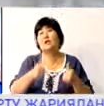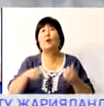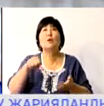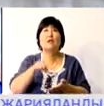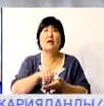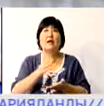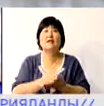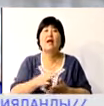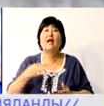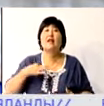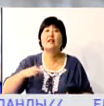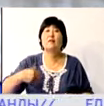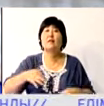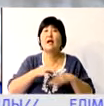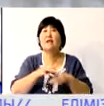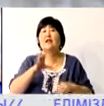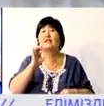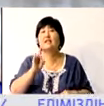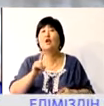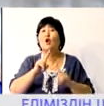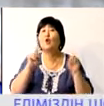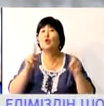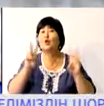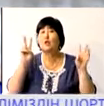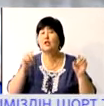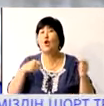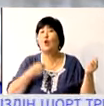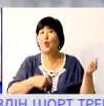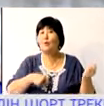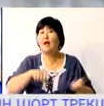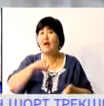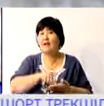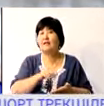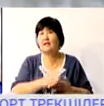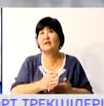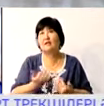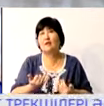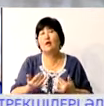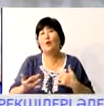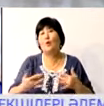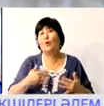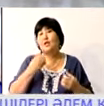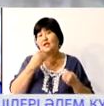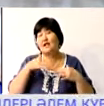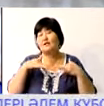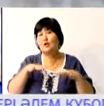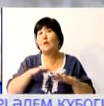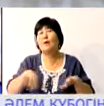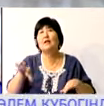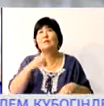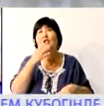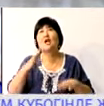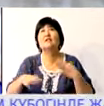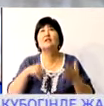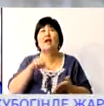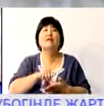қатысып отырмын. Немеремді әкеп отырмын Сыр Жұлдызынан. Домбыраға қатысатын еді. Өнер жақсы жүріп атыр, балдар жақсы